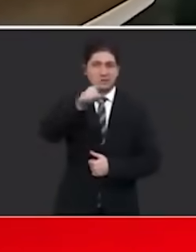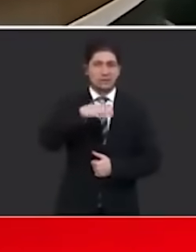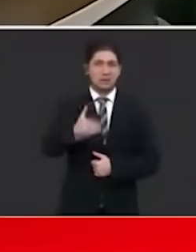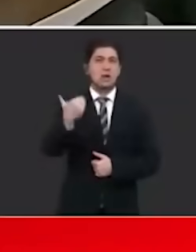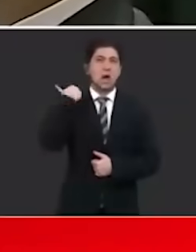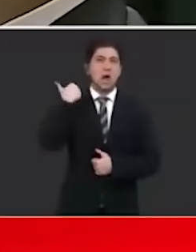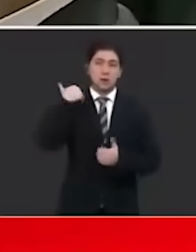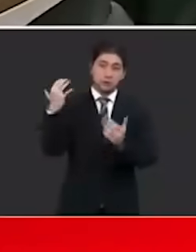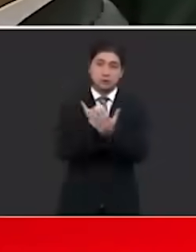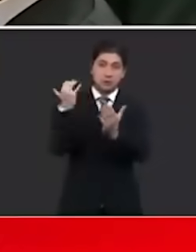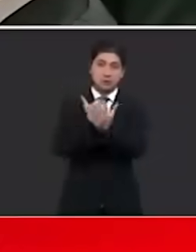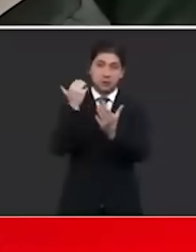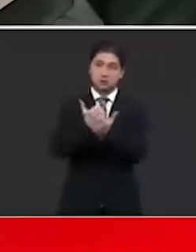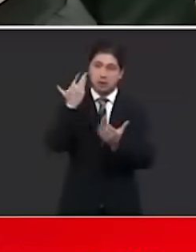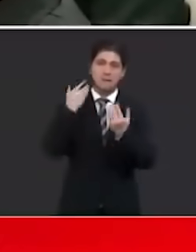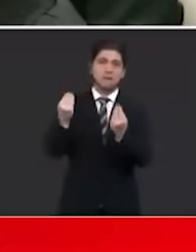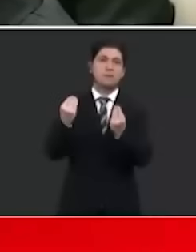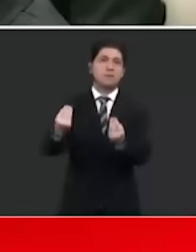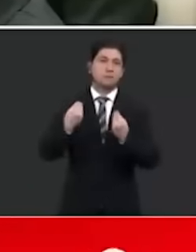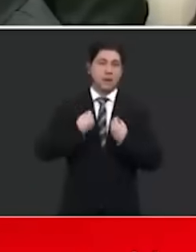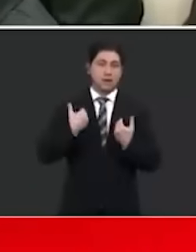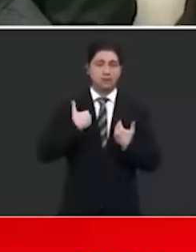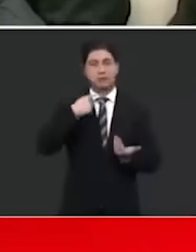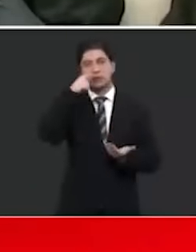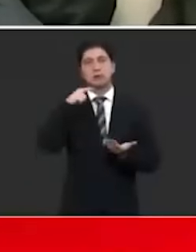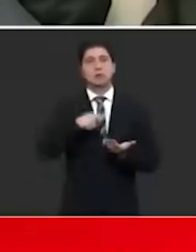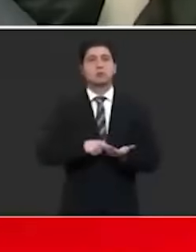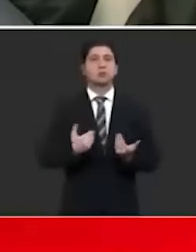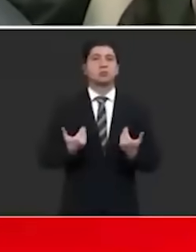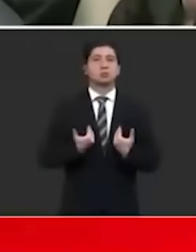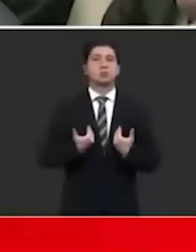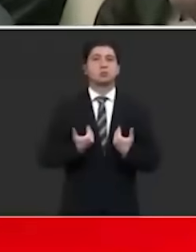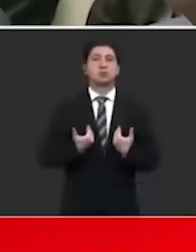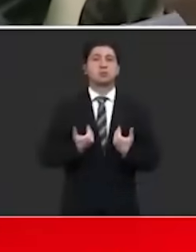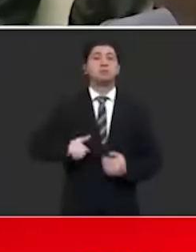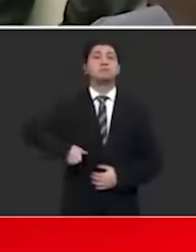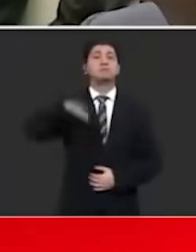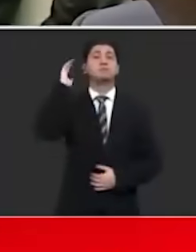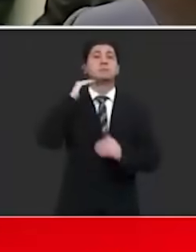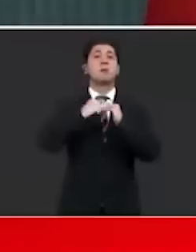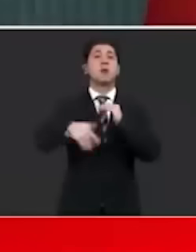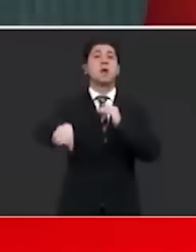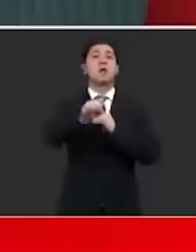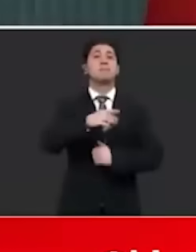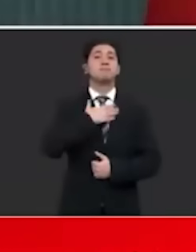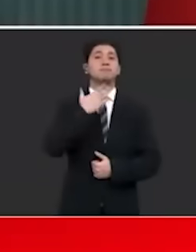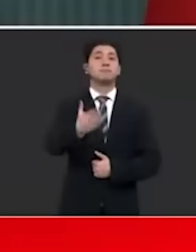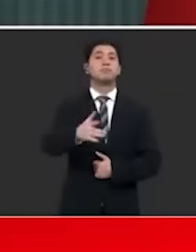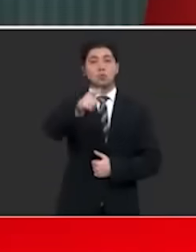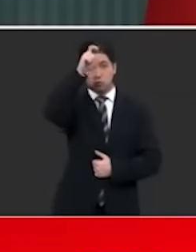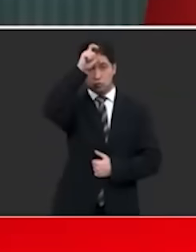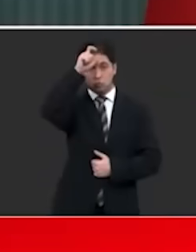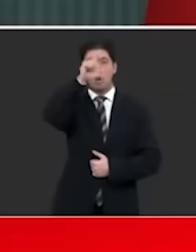yeni zaferler tattıracaklarına inanıyorum. Aziz milletim, Türkiye